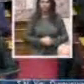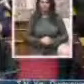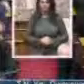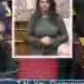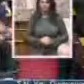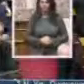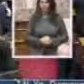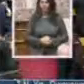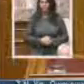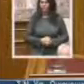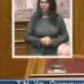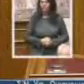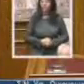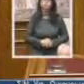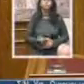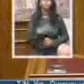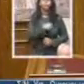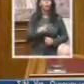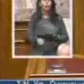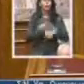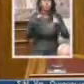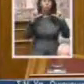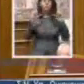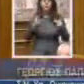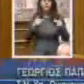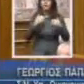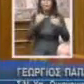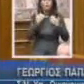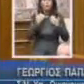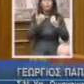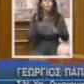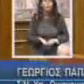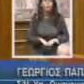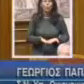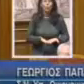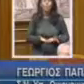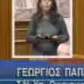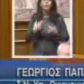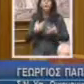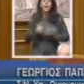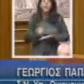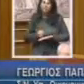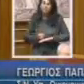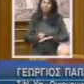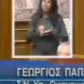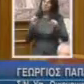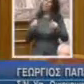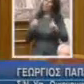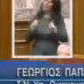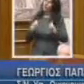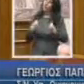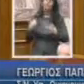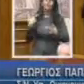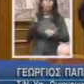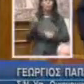Ο νέος αρχηγός της Νέας Δημοκρατίας δεν μπορεί να υπερασπιστεί την προηγούμενη πολιτική της. Ταυτοχρόνως δεν